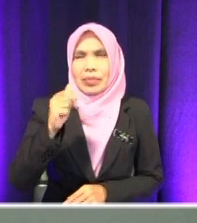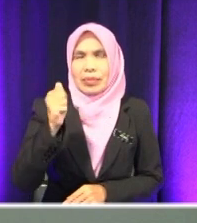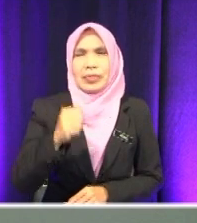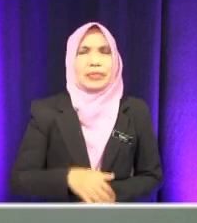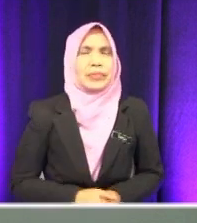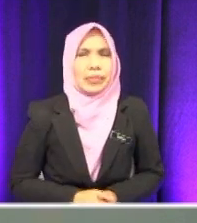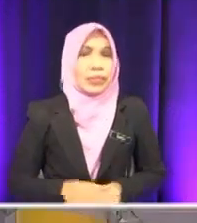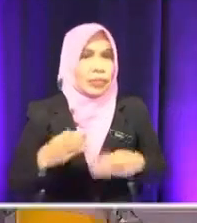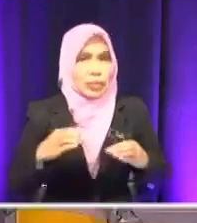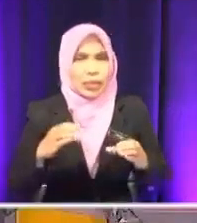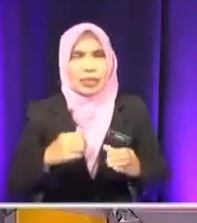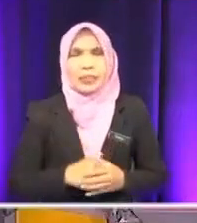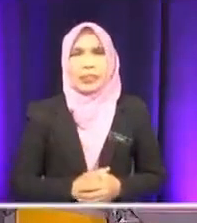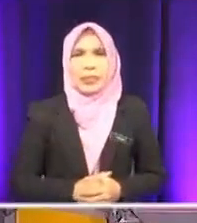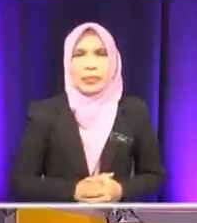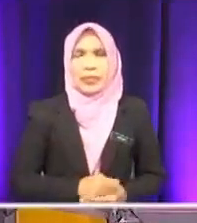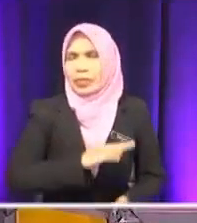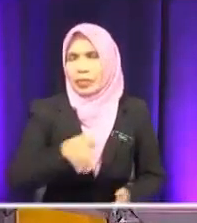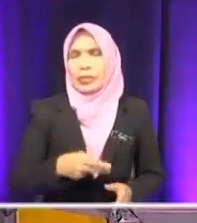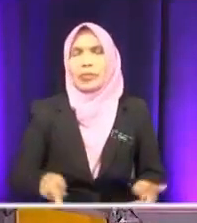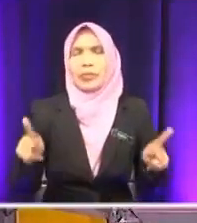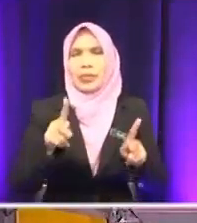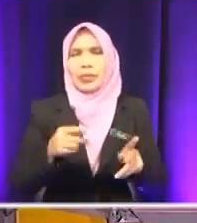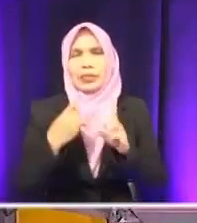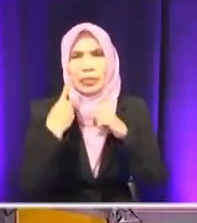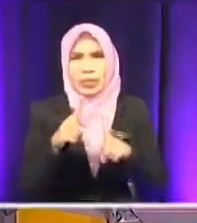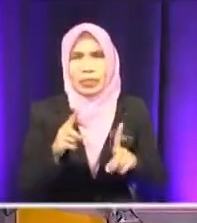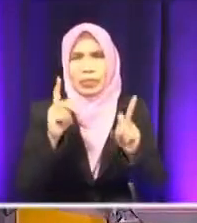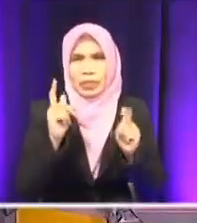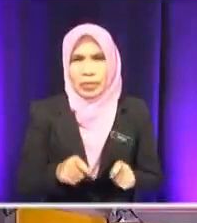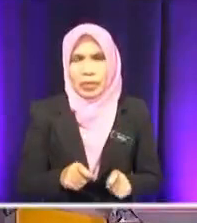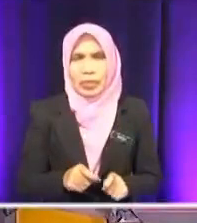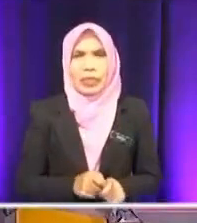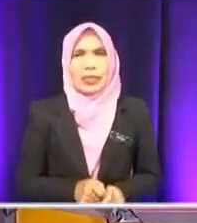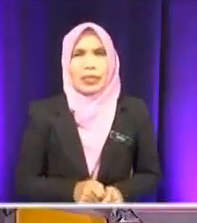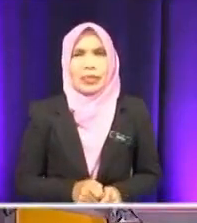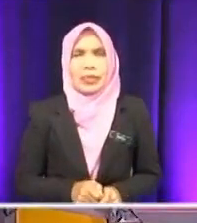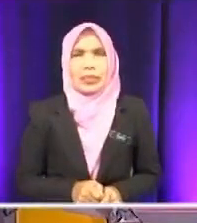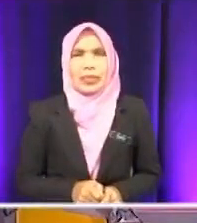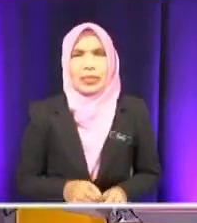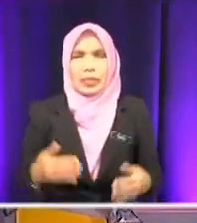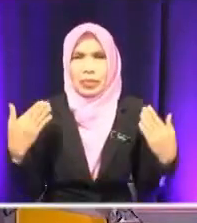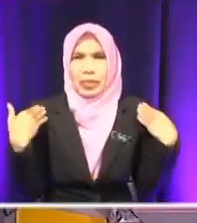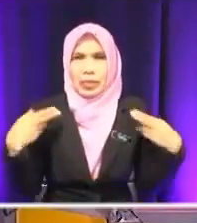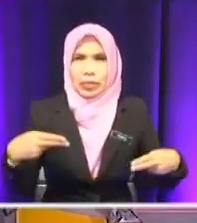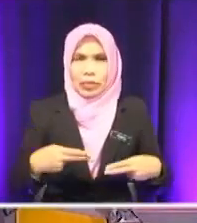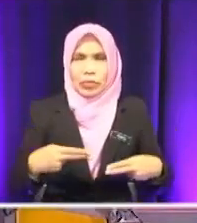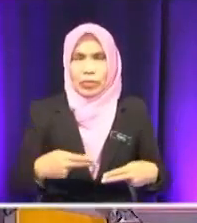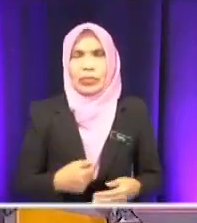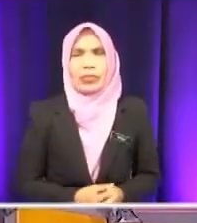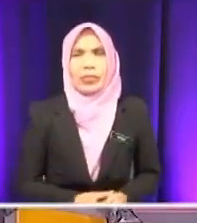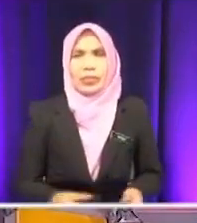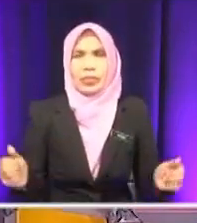yang mana Penting Tidak ada yang penting semua penting oke jawaban mesti sekali lagi mesti ber mirip dengan bahan rangsangan